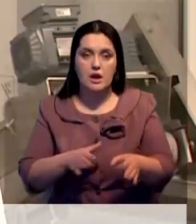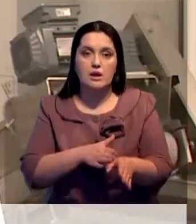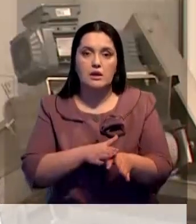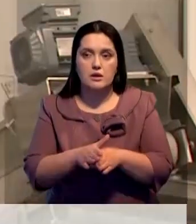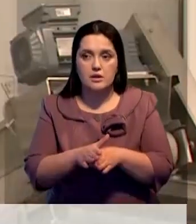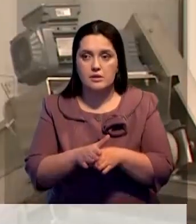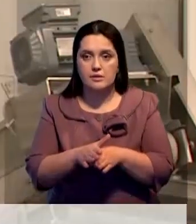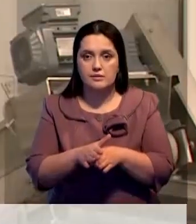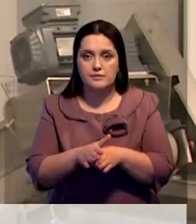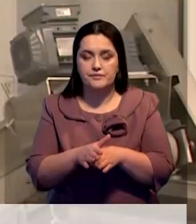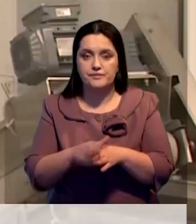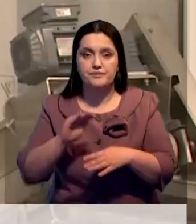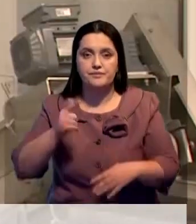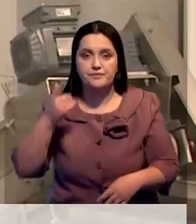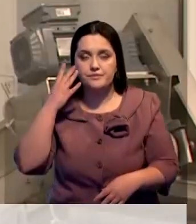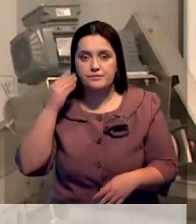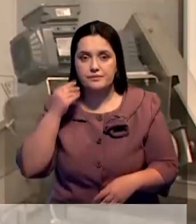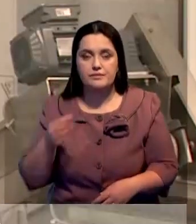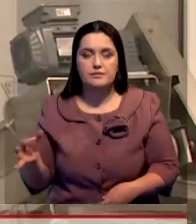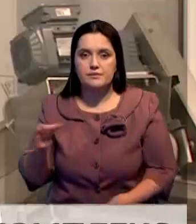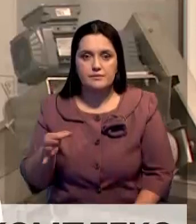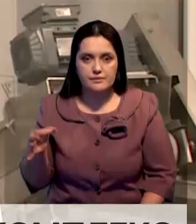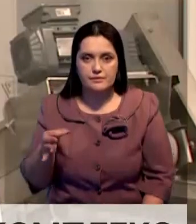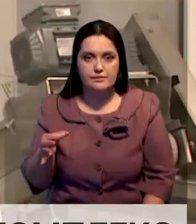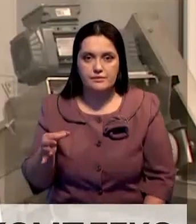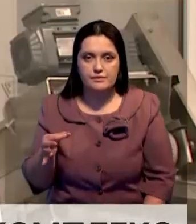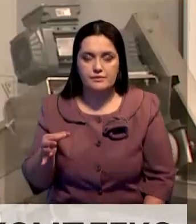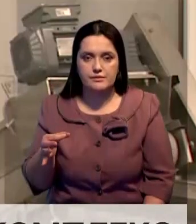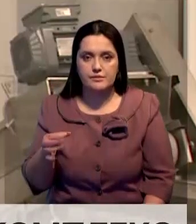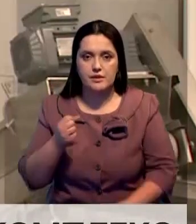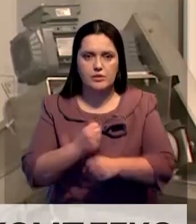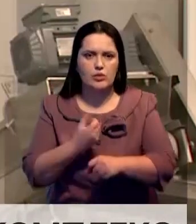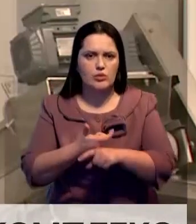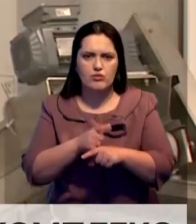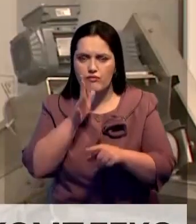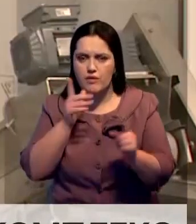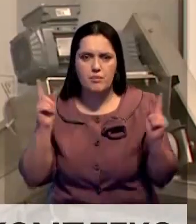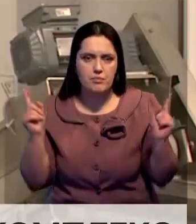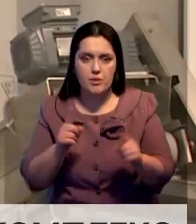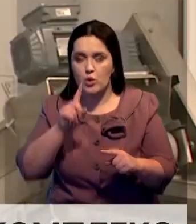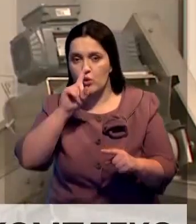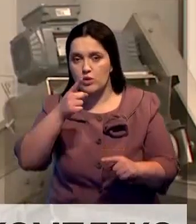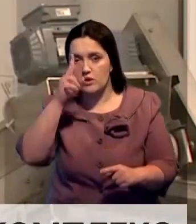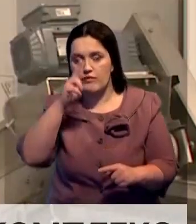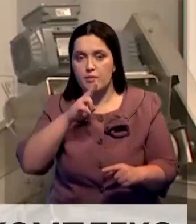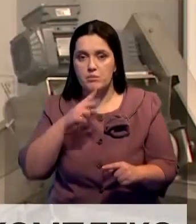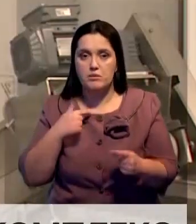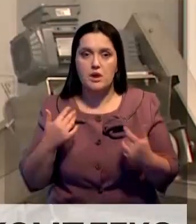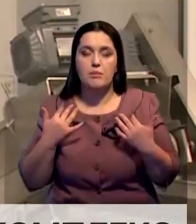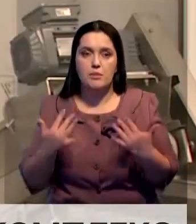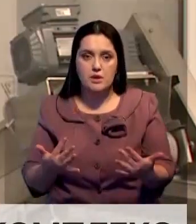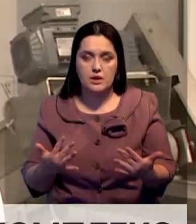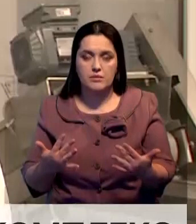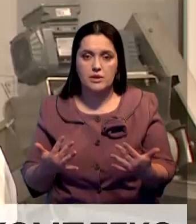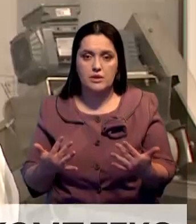реализован на юге Алматинской области. Причем мы это сделали в очень короткие сроки. Год и два месяца нам понадобилось для того,